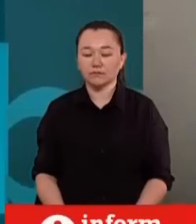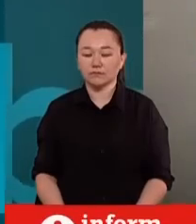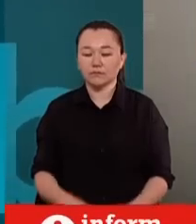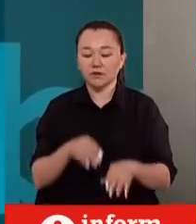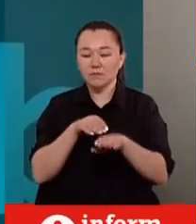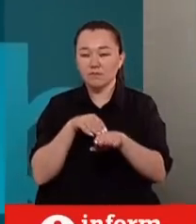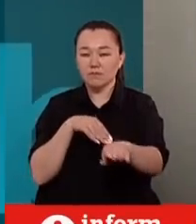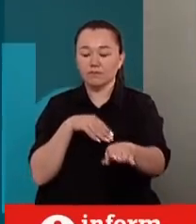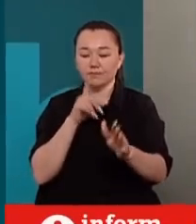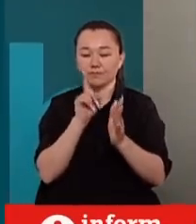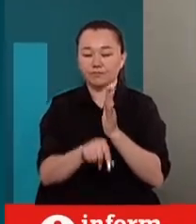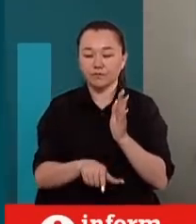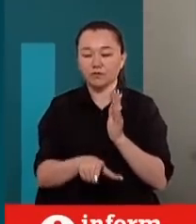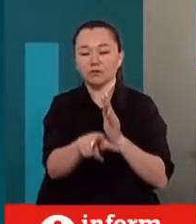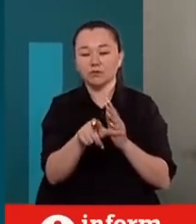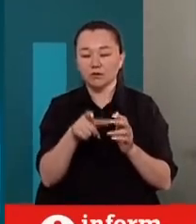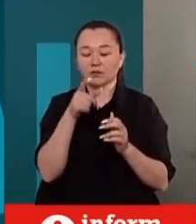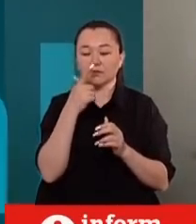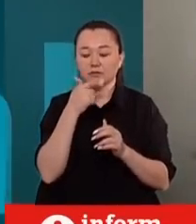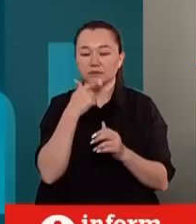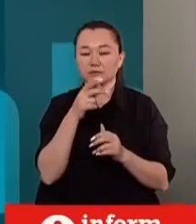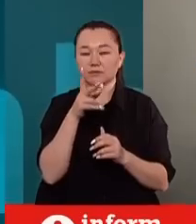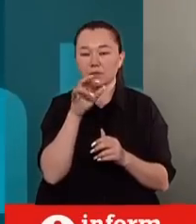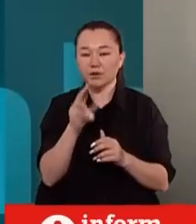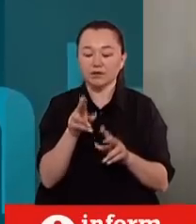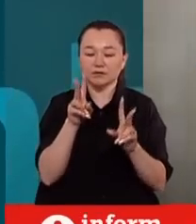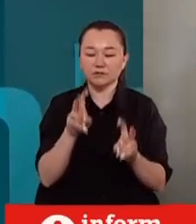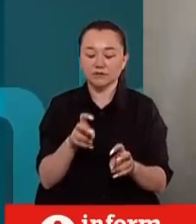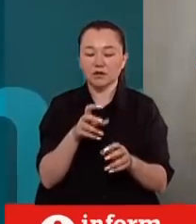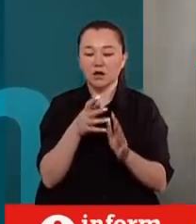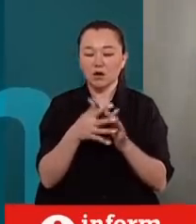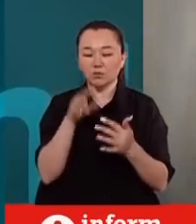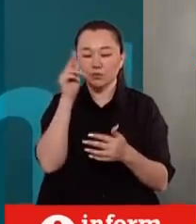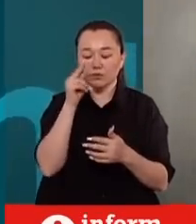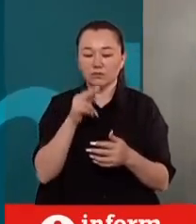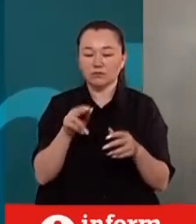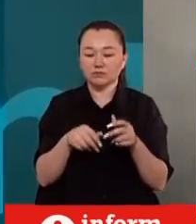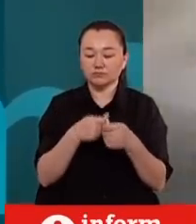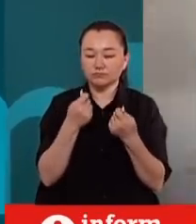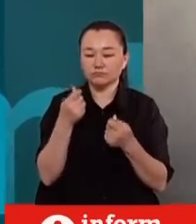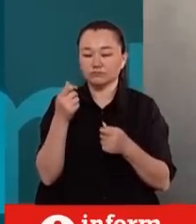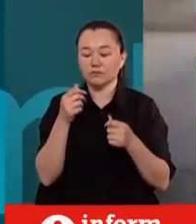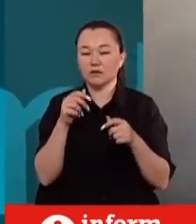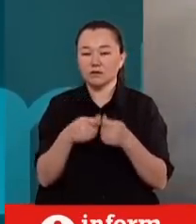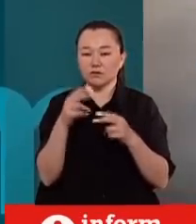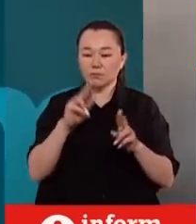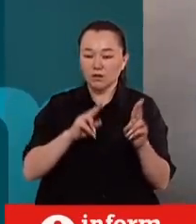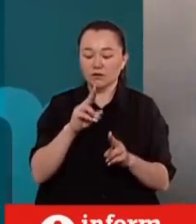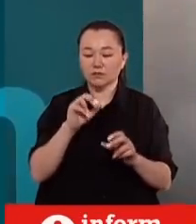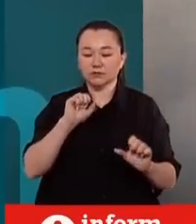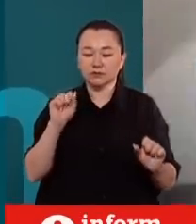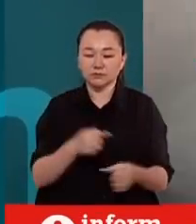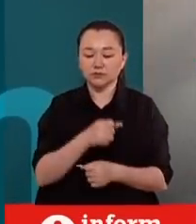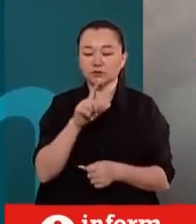Кортеж жасап жолға шыққан түлектер Қызылбалық ауылында оқыған екен. Олар жол ережесін өрескел бұзып жылдамдықты асырған, тіпті